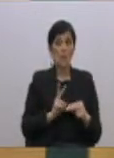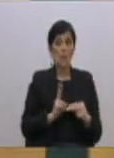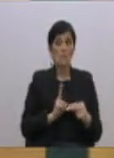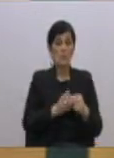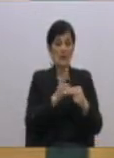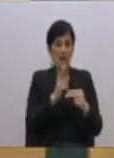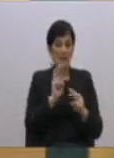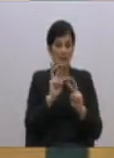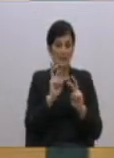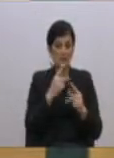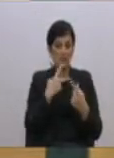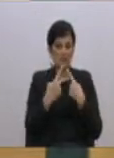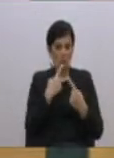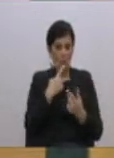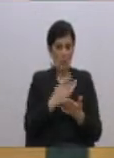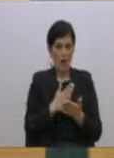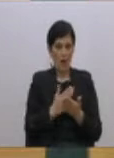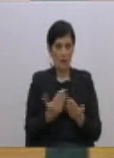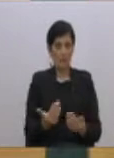ეფექტზეა საუბარი.